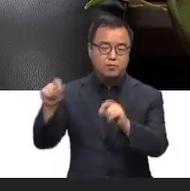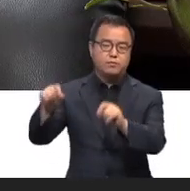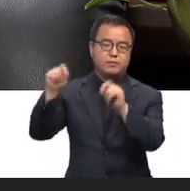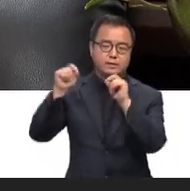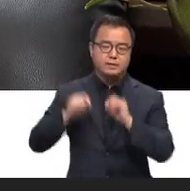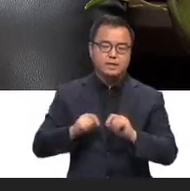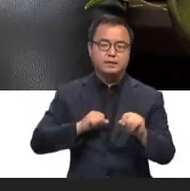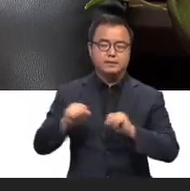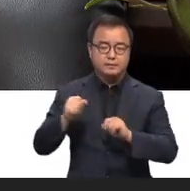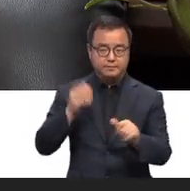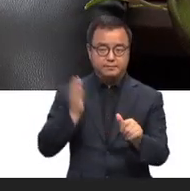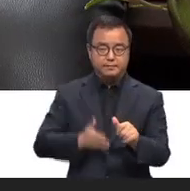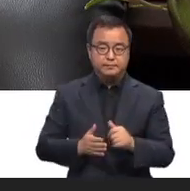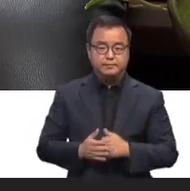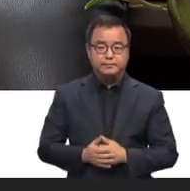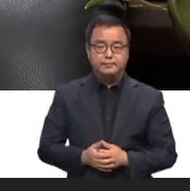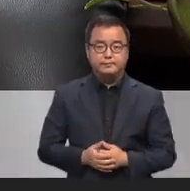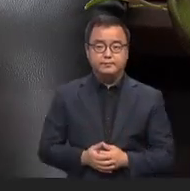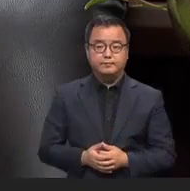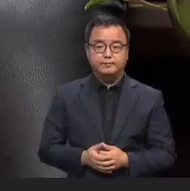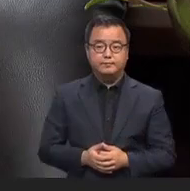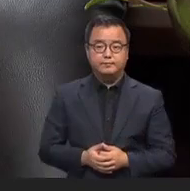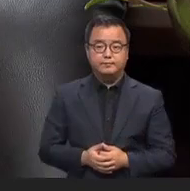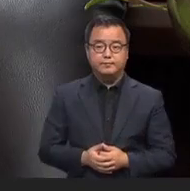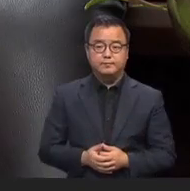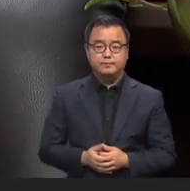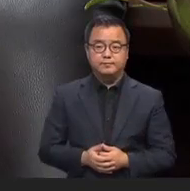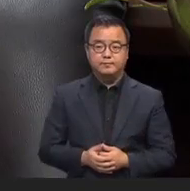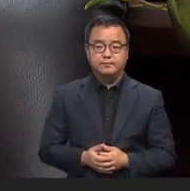되자 이비스 환경입니다